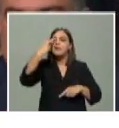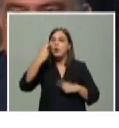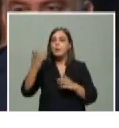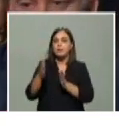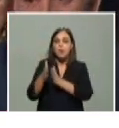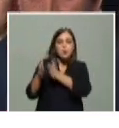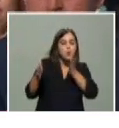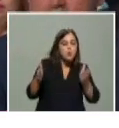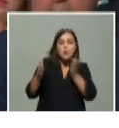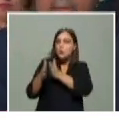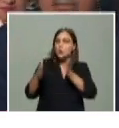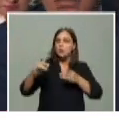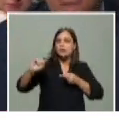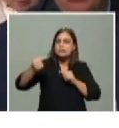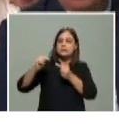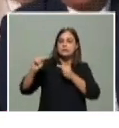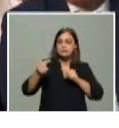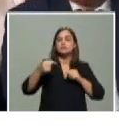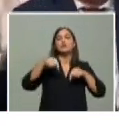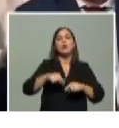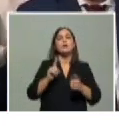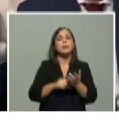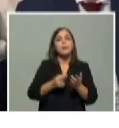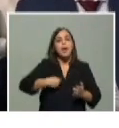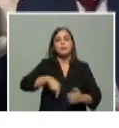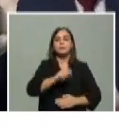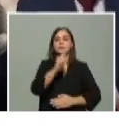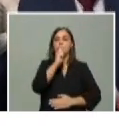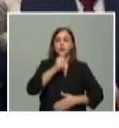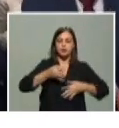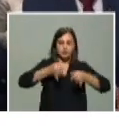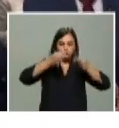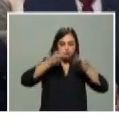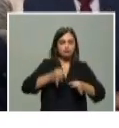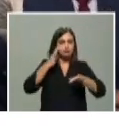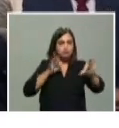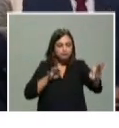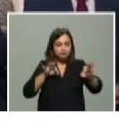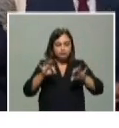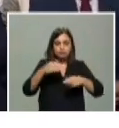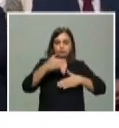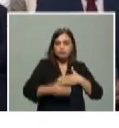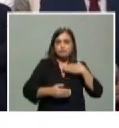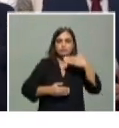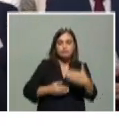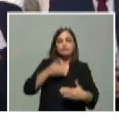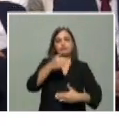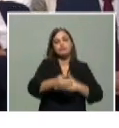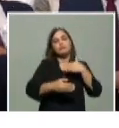σύγχυση. Θεωρείς, Αλέξανδρε, πως με όλα αυτά. Πως το είπε και ο κύριος Ανδρουλάκης, βέβαια, αλλά και ο κύριος